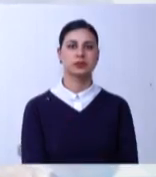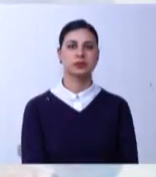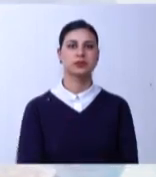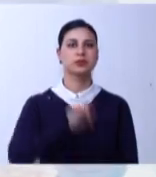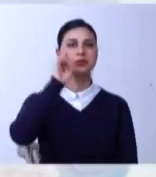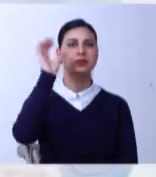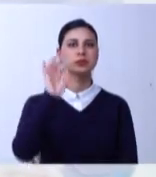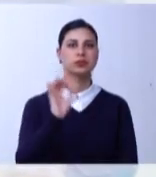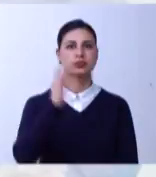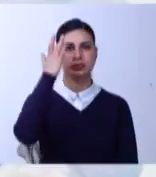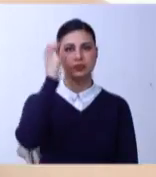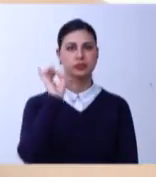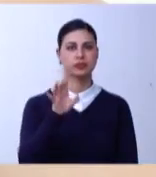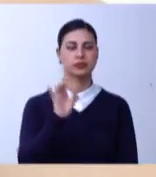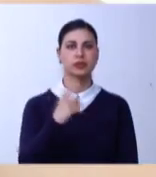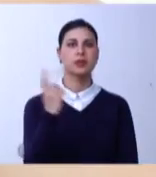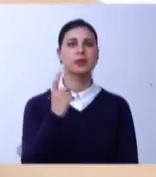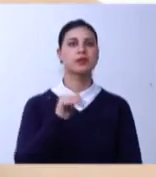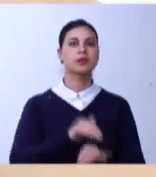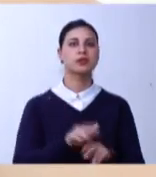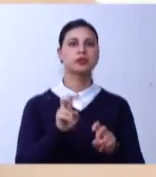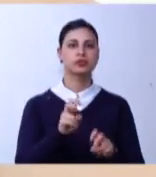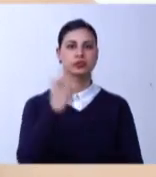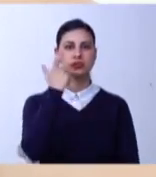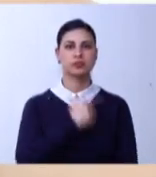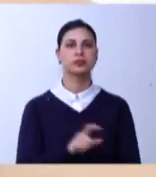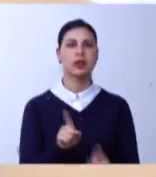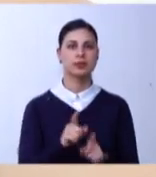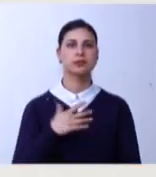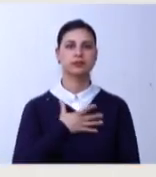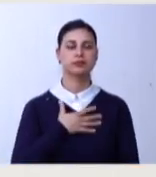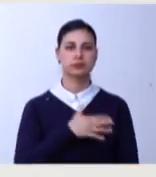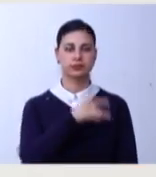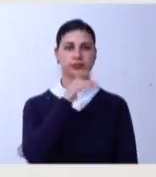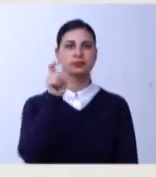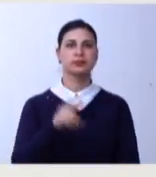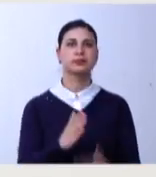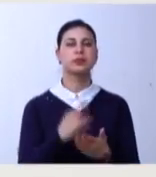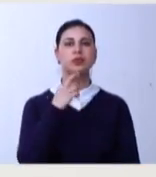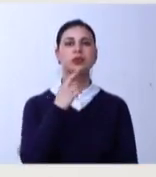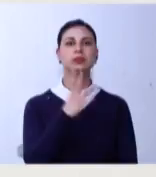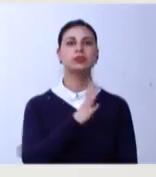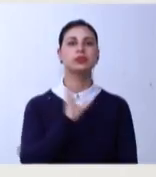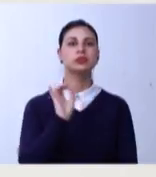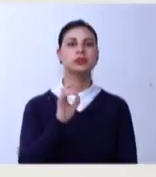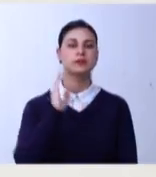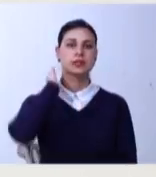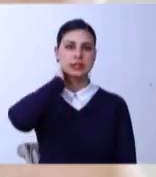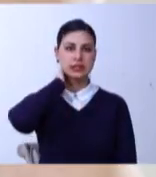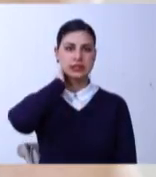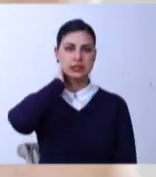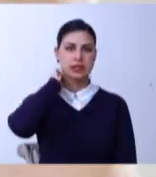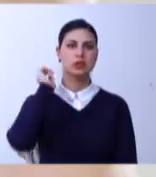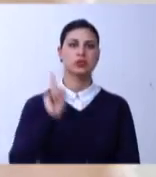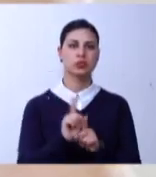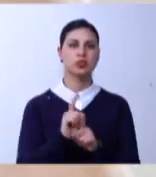გახშირებული თავის ტკივილი პირველი ნიშანია იმის, რომ სტრესულ სიტუაციაში ვართ. ყურადღება მიაქციეთ ტკივილს კისრის და ბეჭების